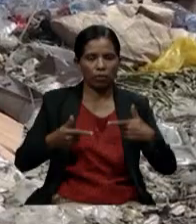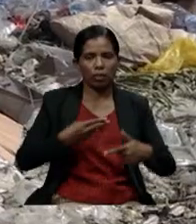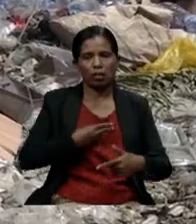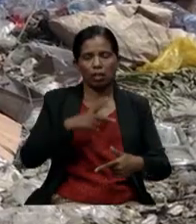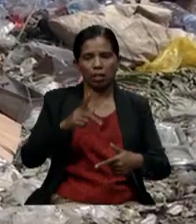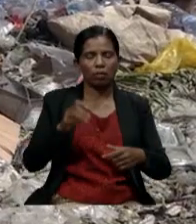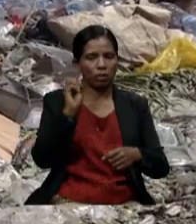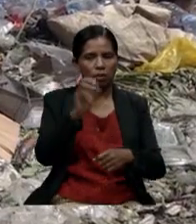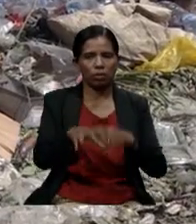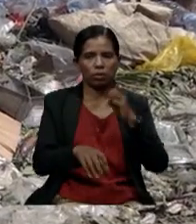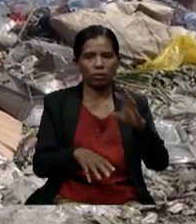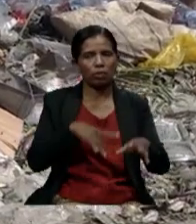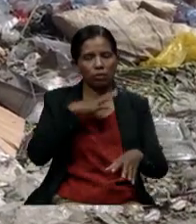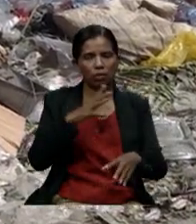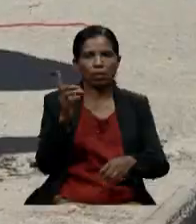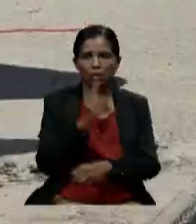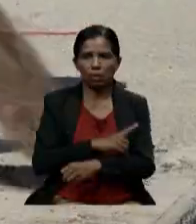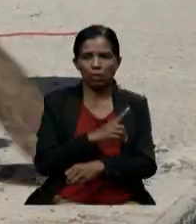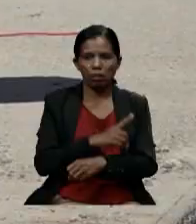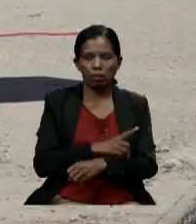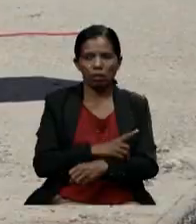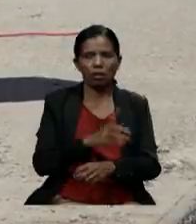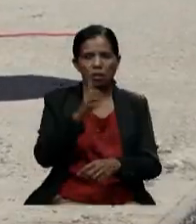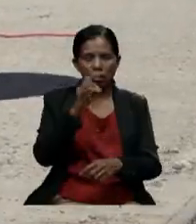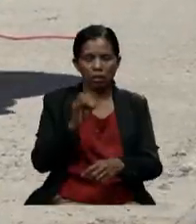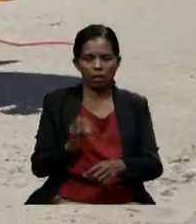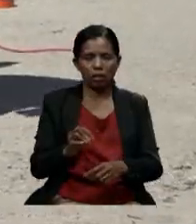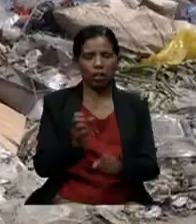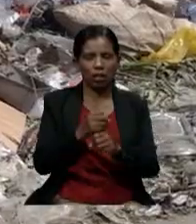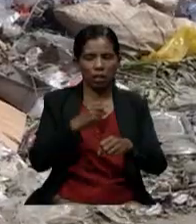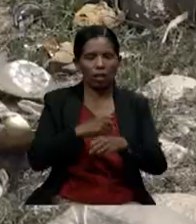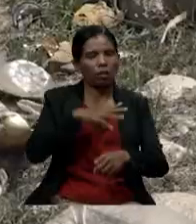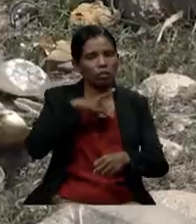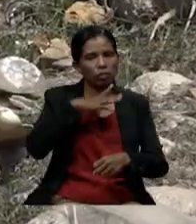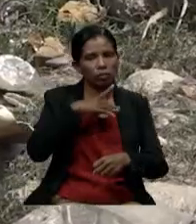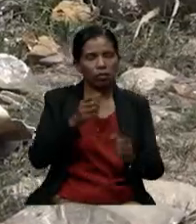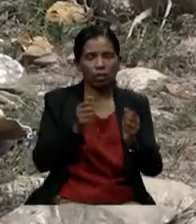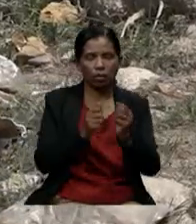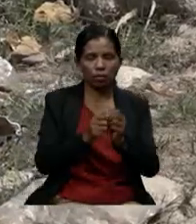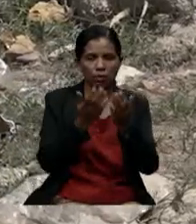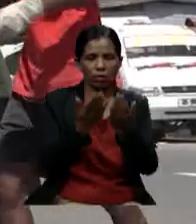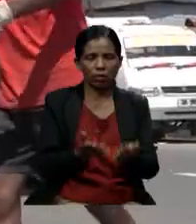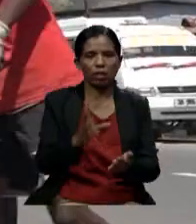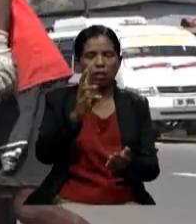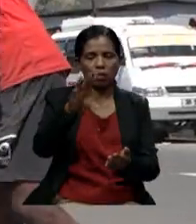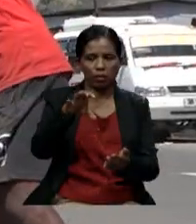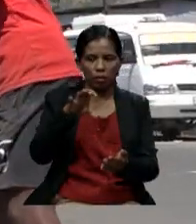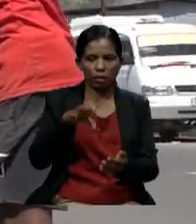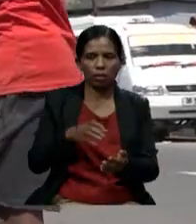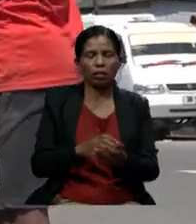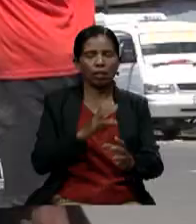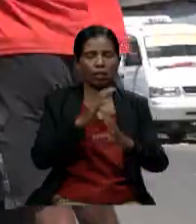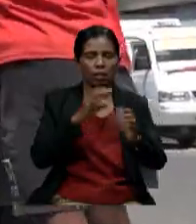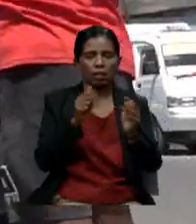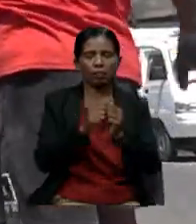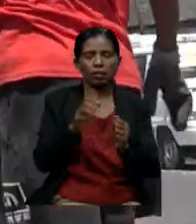krasik. Lorong-lorong, kapital Dili Dek produce lisu kuase tonelada atus neng. No kamioneta hat